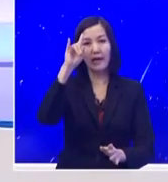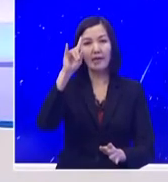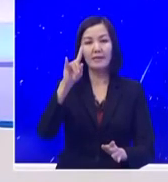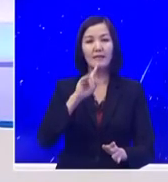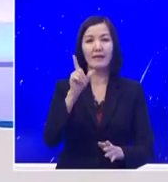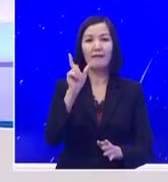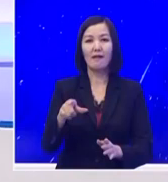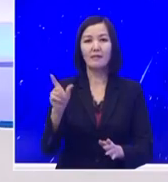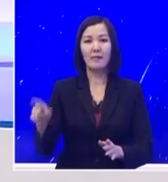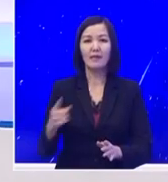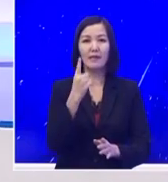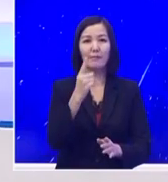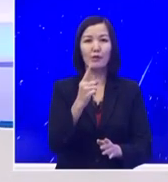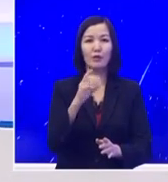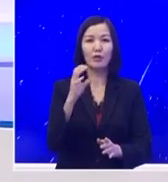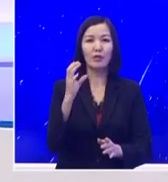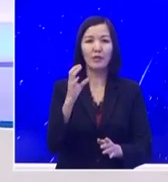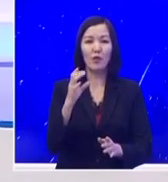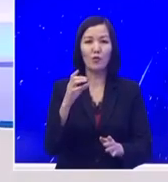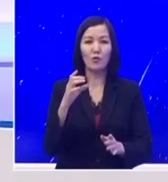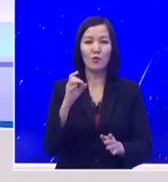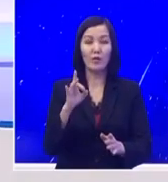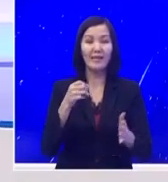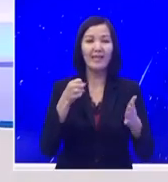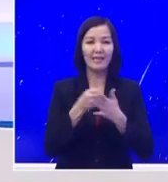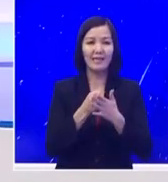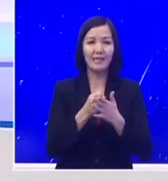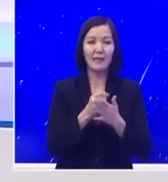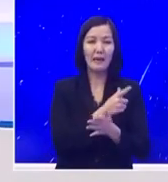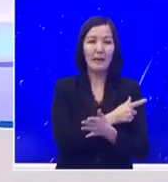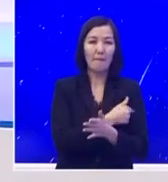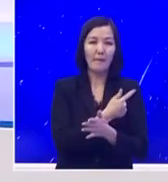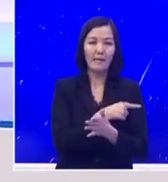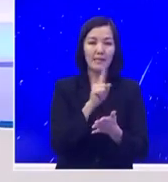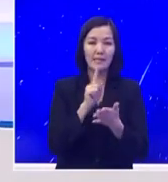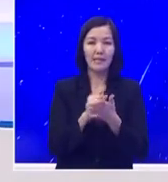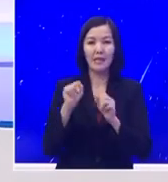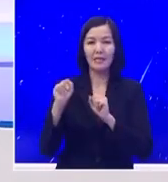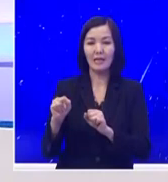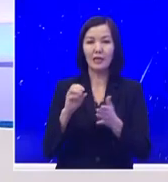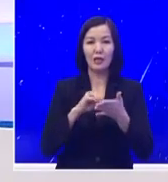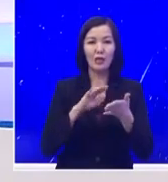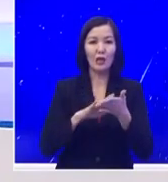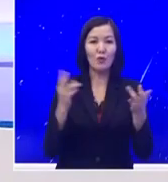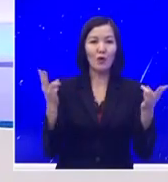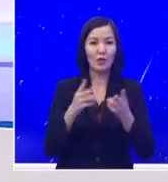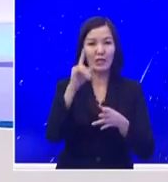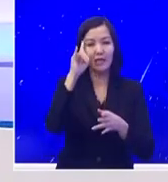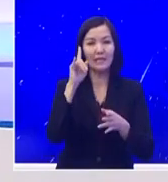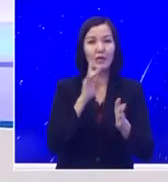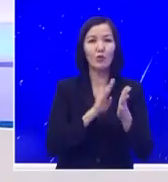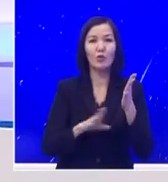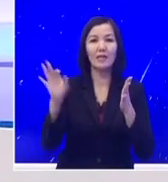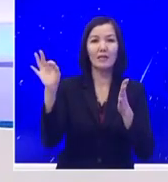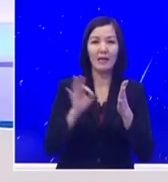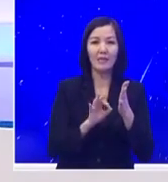Елімізде азаматтары 1 сәуірге дейін міндетті әлеуметтік медициналық сақтандыруға тіркелу қажет. Бүгінге дейін қазақстандықтардың